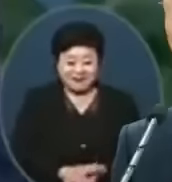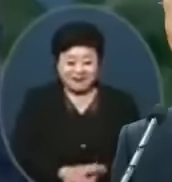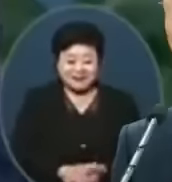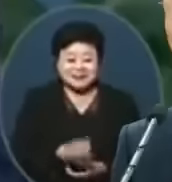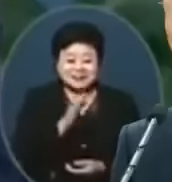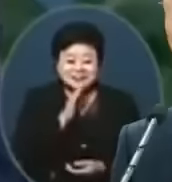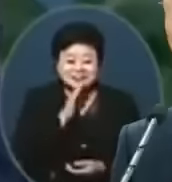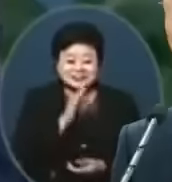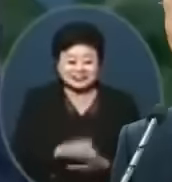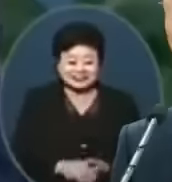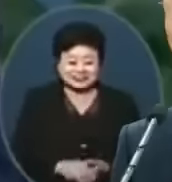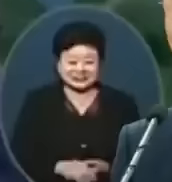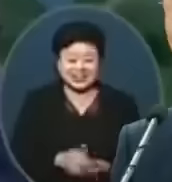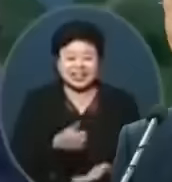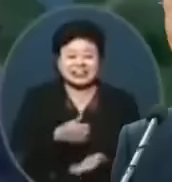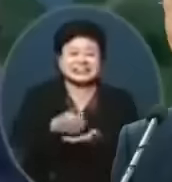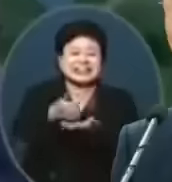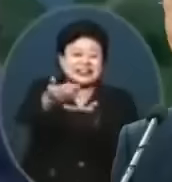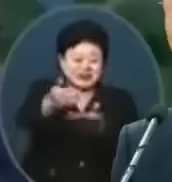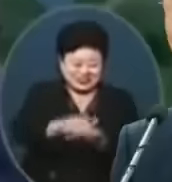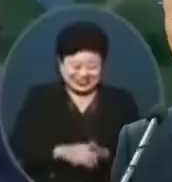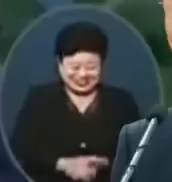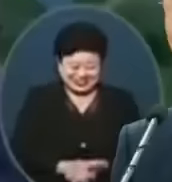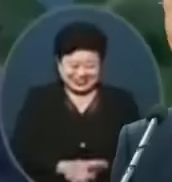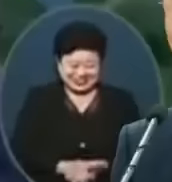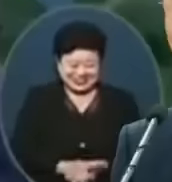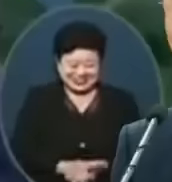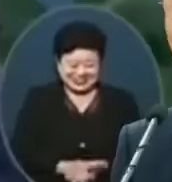그래서 내가 아주 칭찬을 하고